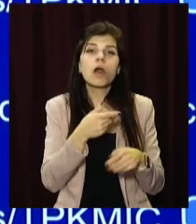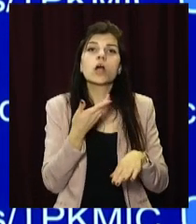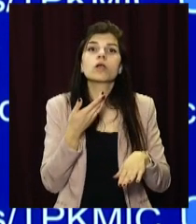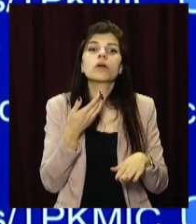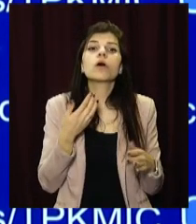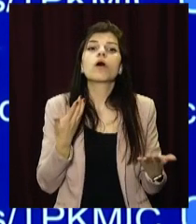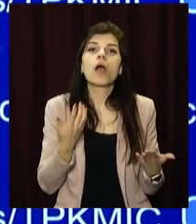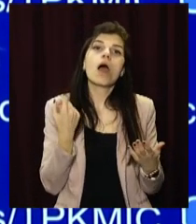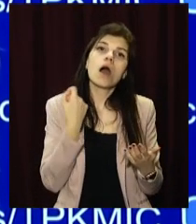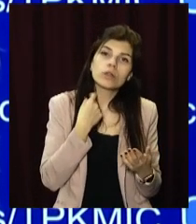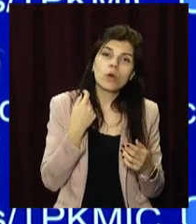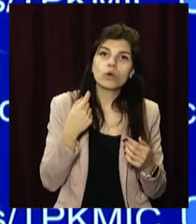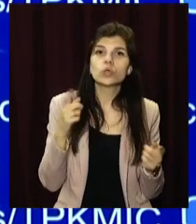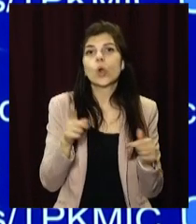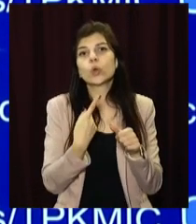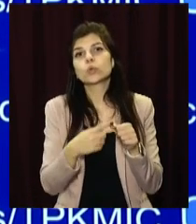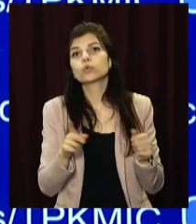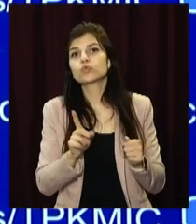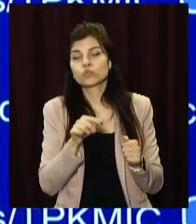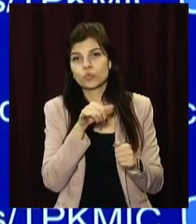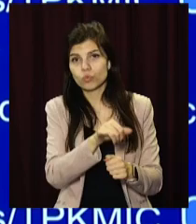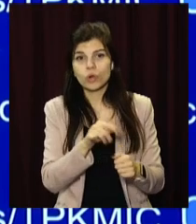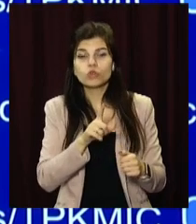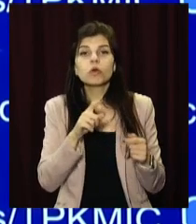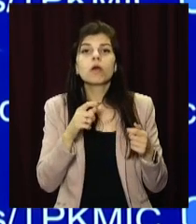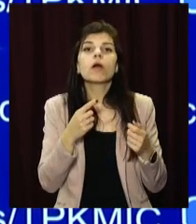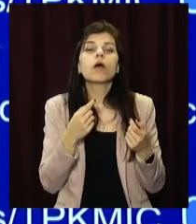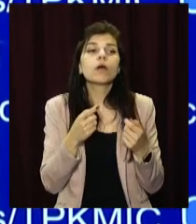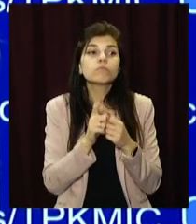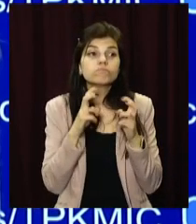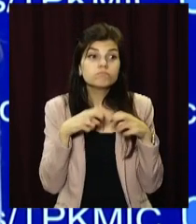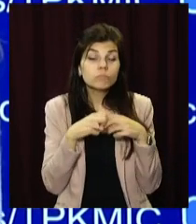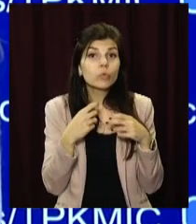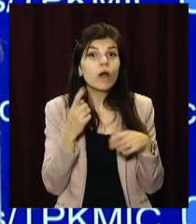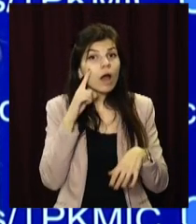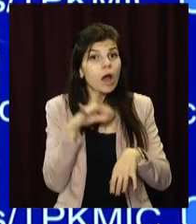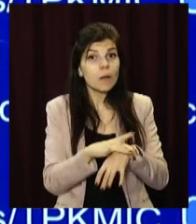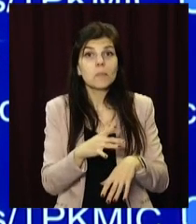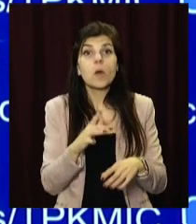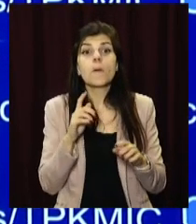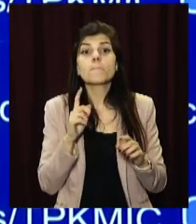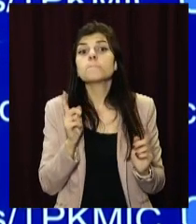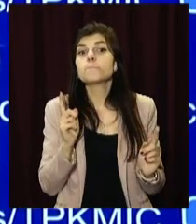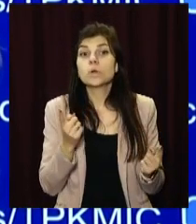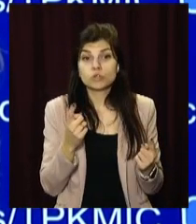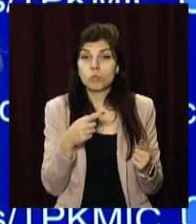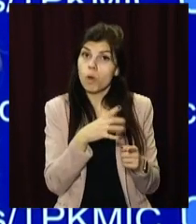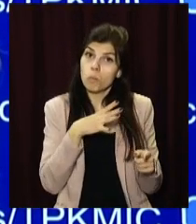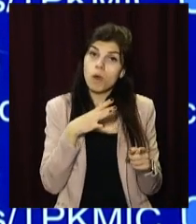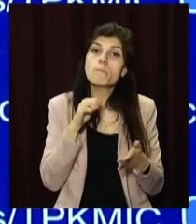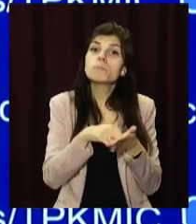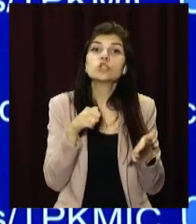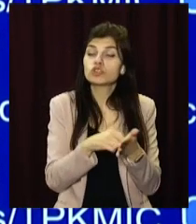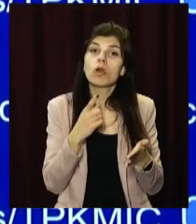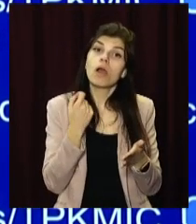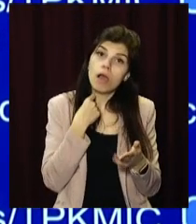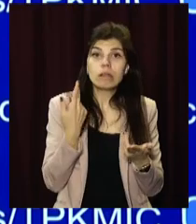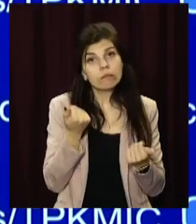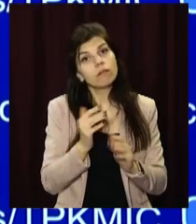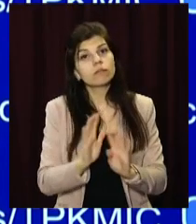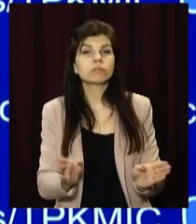тяжкості алкогольного сп'яніння. Тобто, щоб з'ясувати, він знаходився у стані алкогольного сп'яніння чи ні.